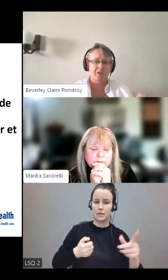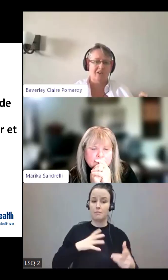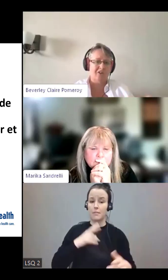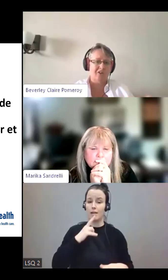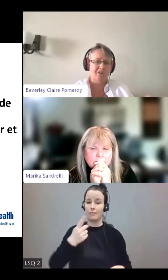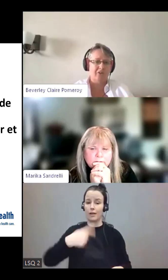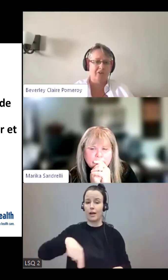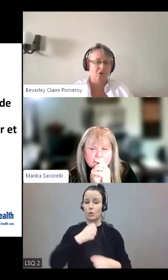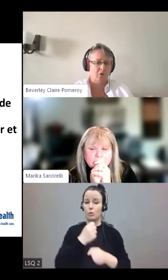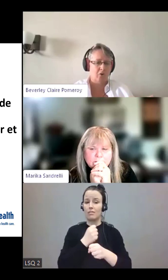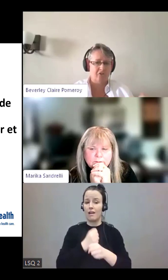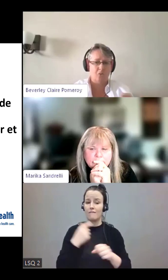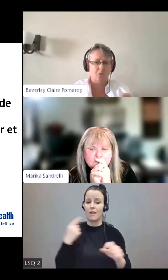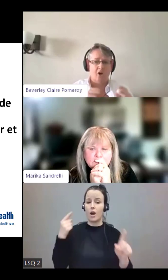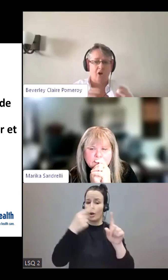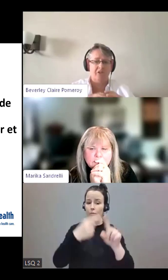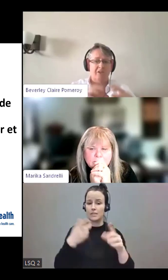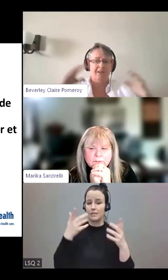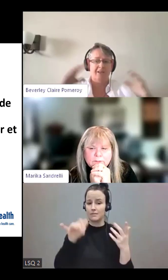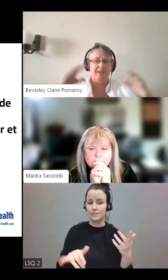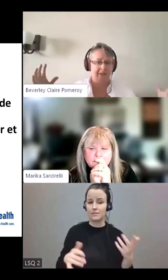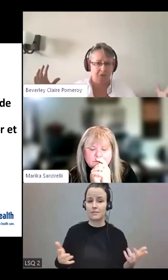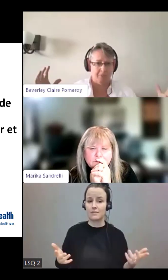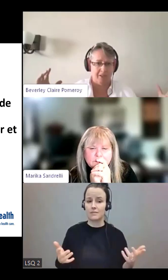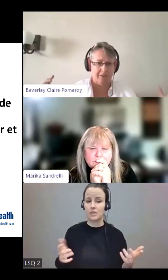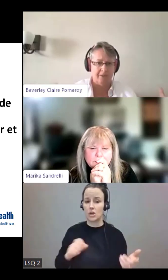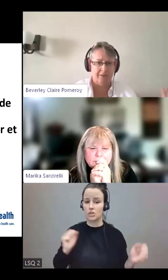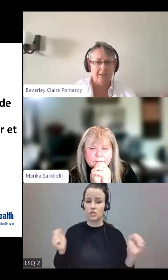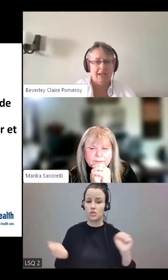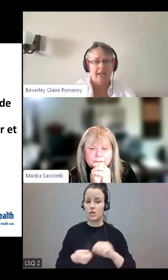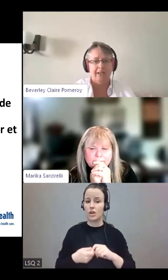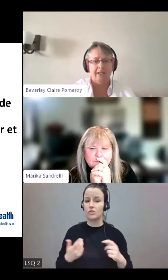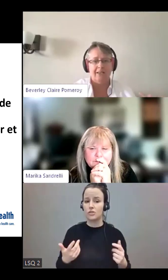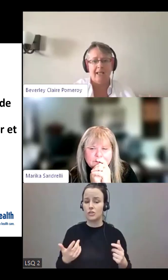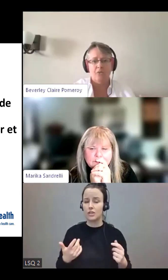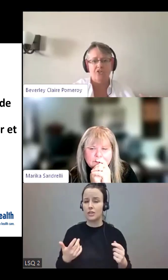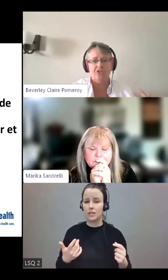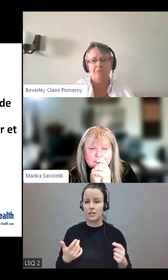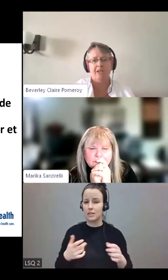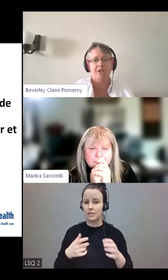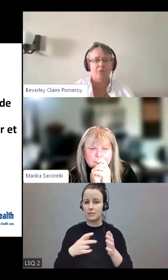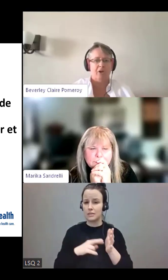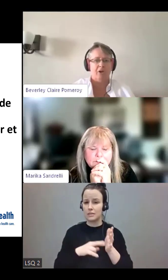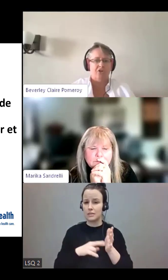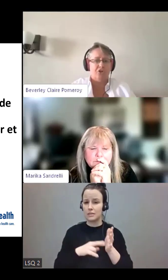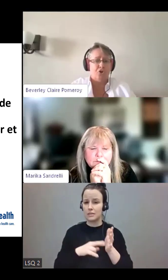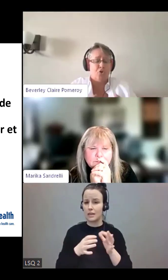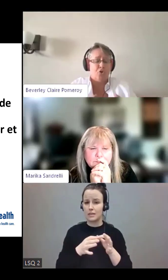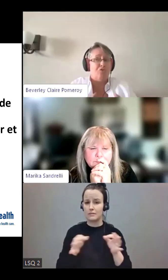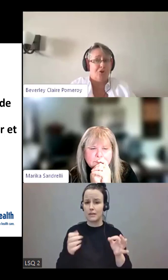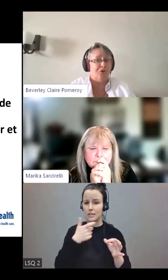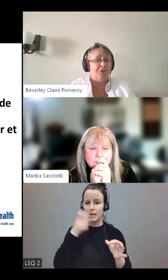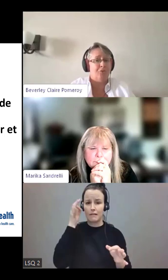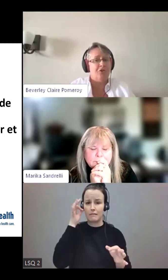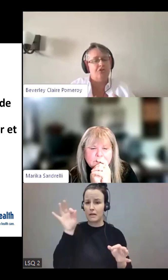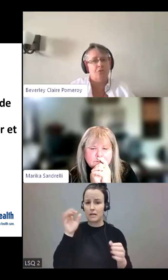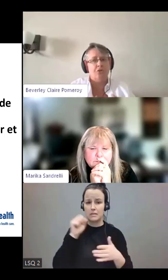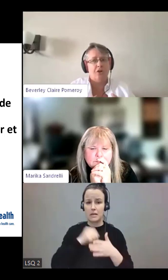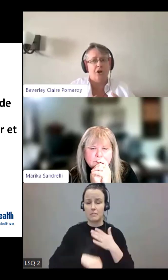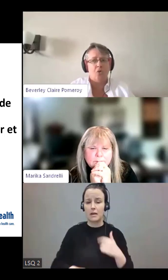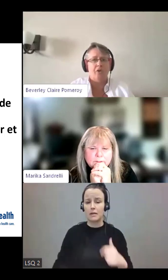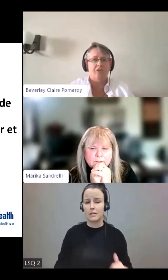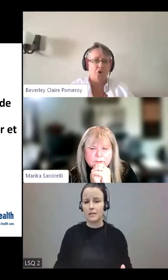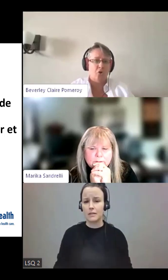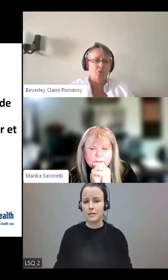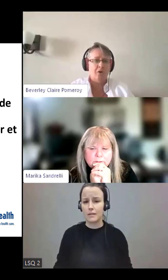donc souvent, ça peut exacerber les problèmes. Et le langage peut faire que l'oppression soit cachée. On ne